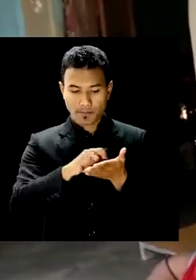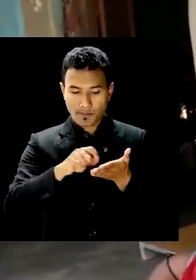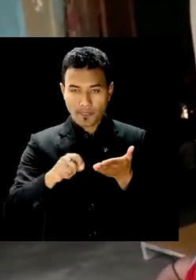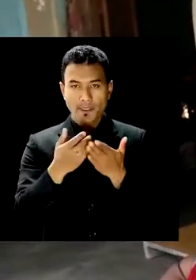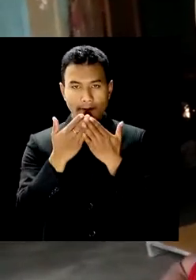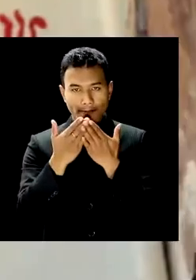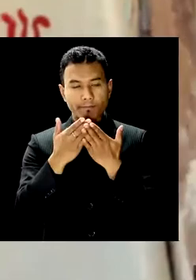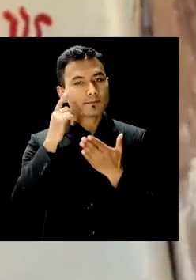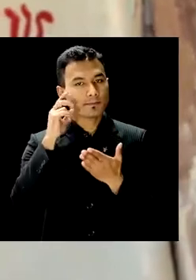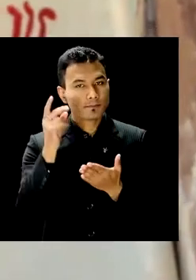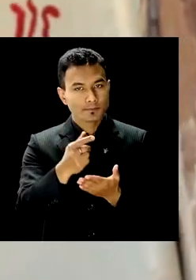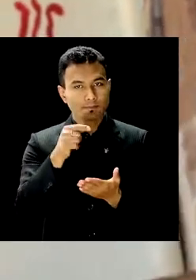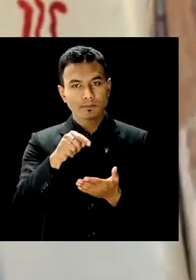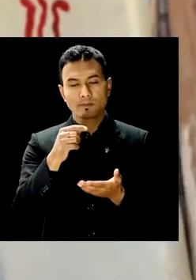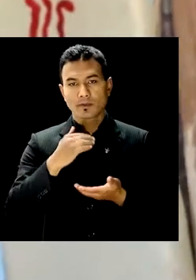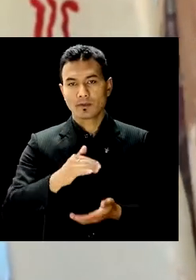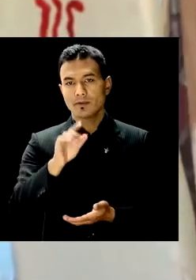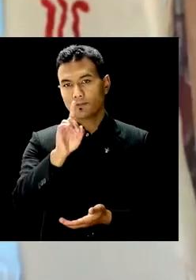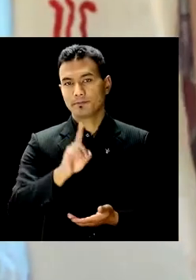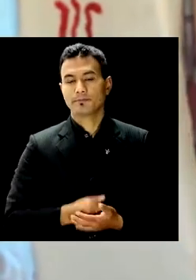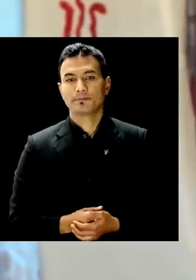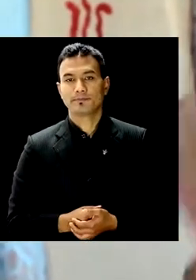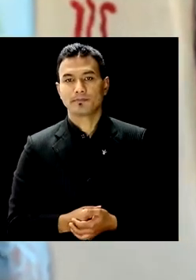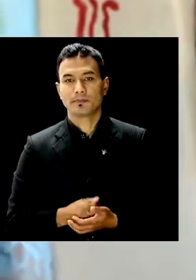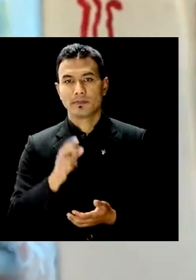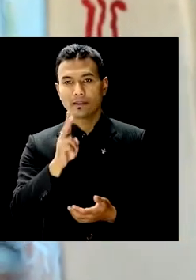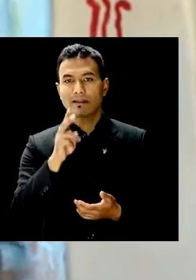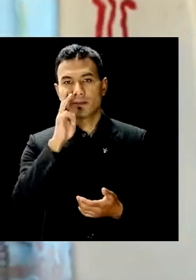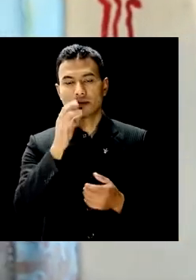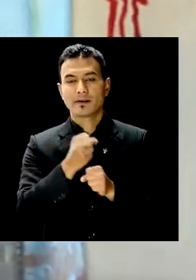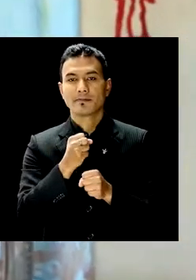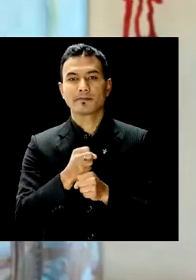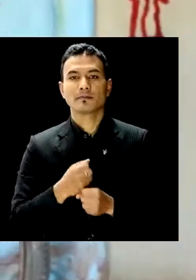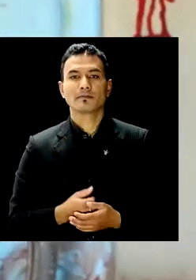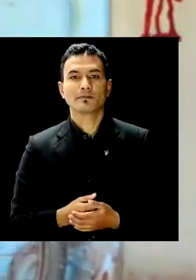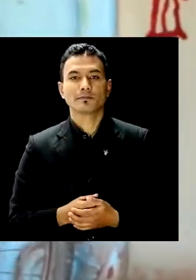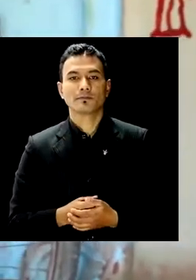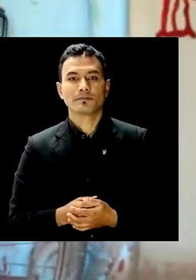लिखेबै तब हेतै तऽ आओर एकटा कहलिए हेल देबै तऽ इस खातिर लगेलिए